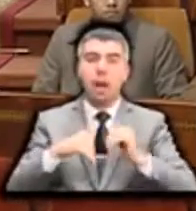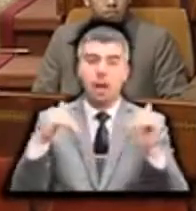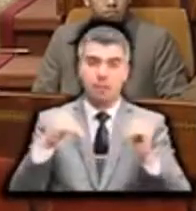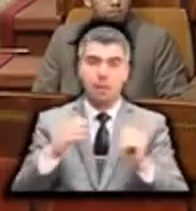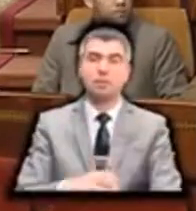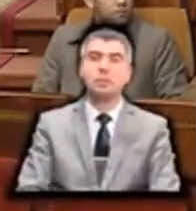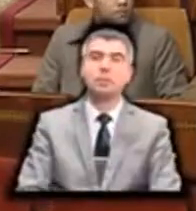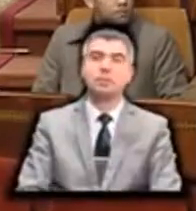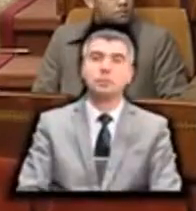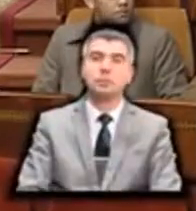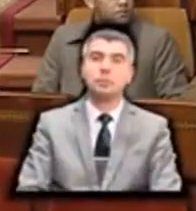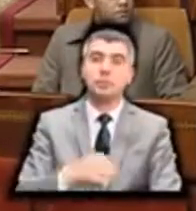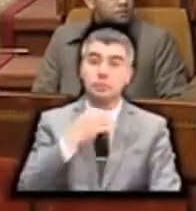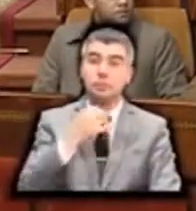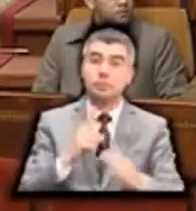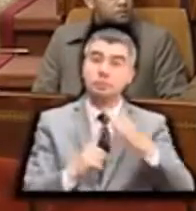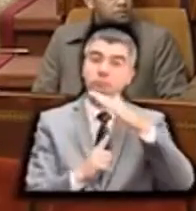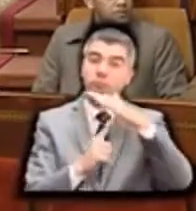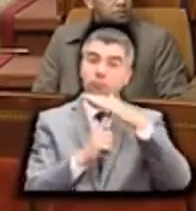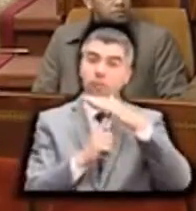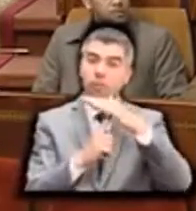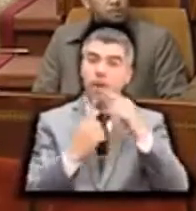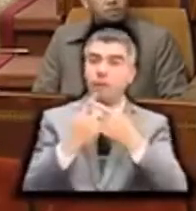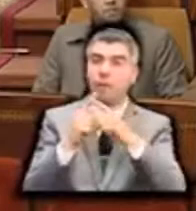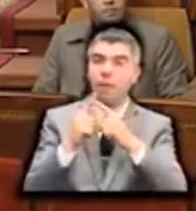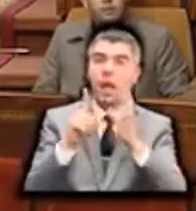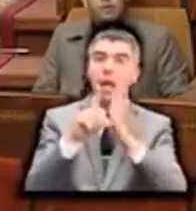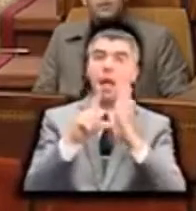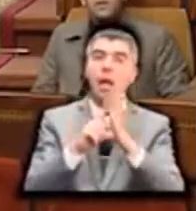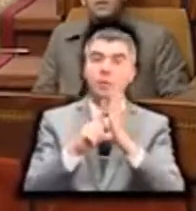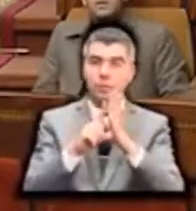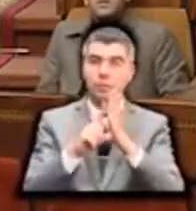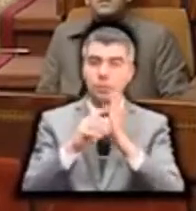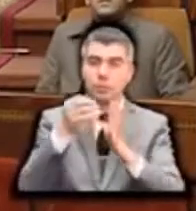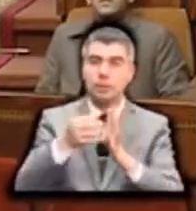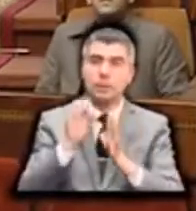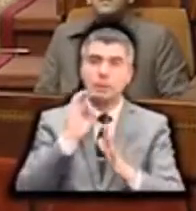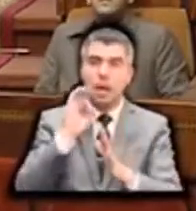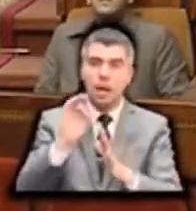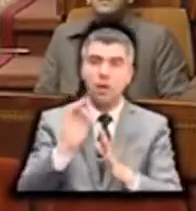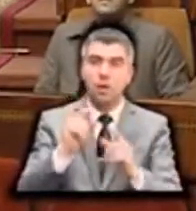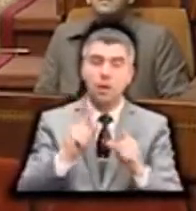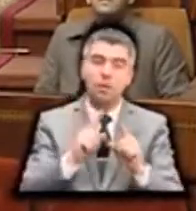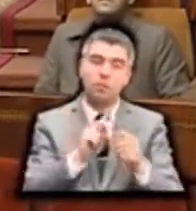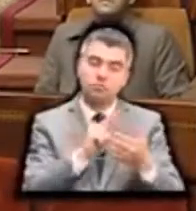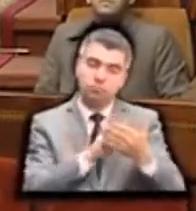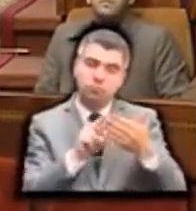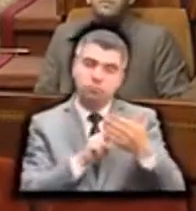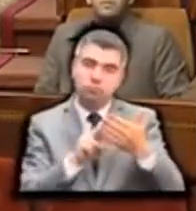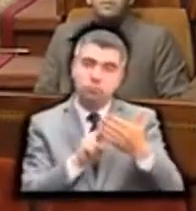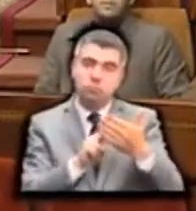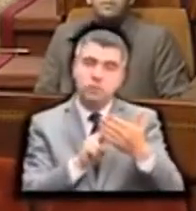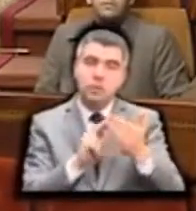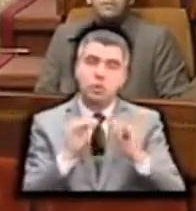قدم نقطة نظام في إطار القانون الداخلي، كنتمنى يتدرس